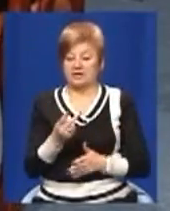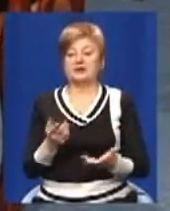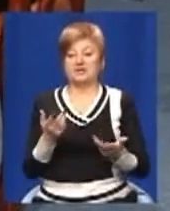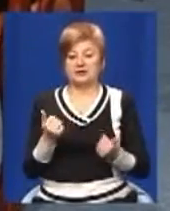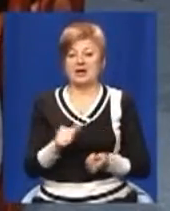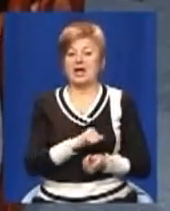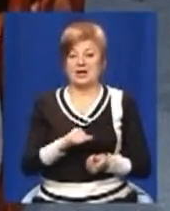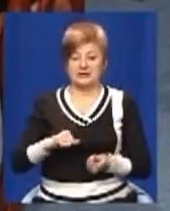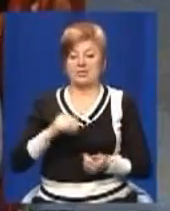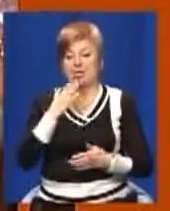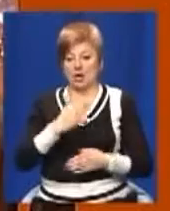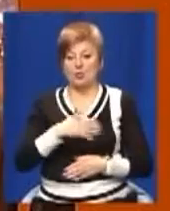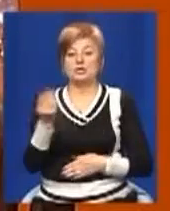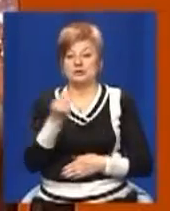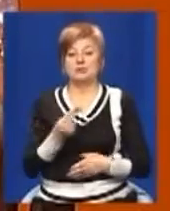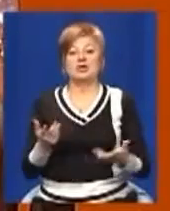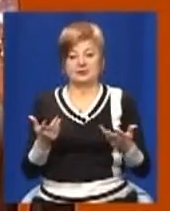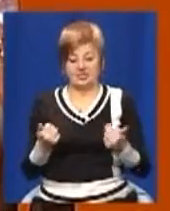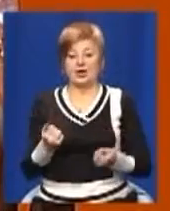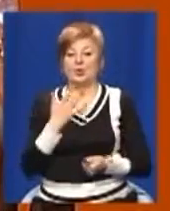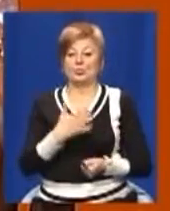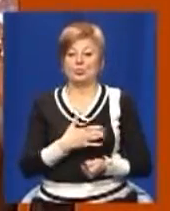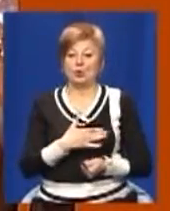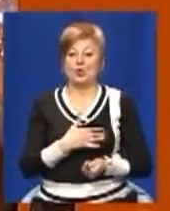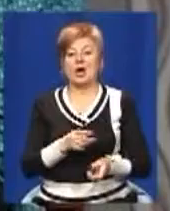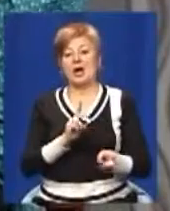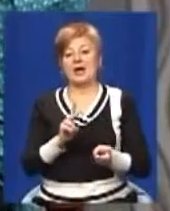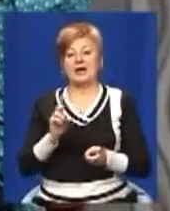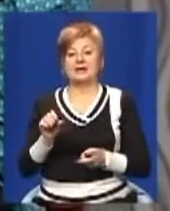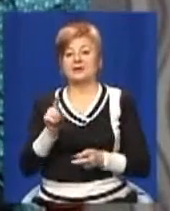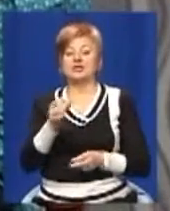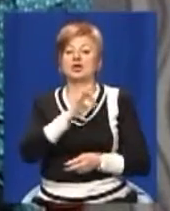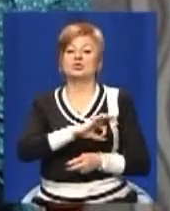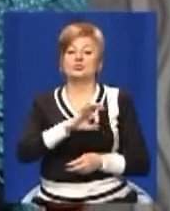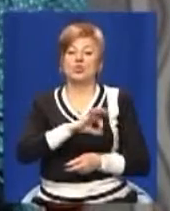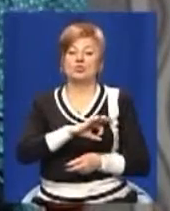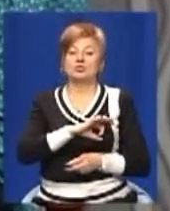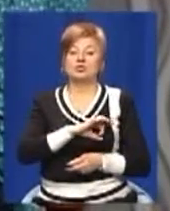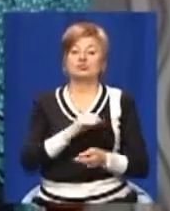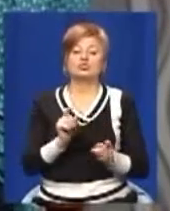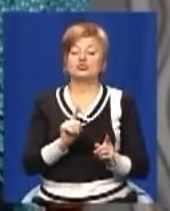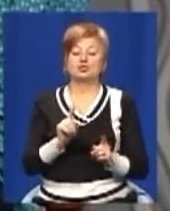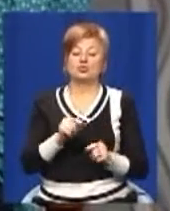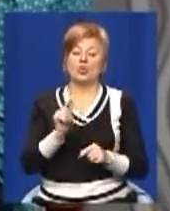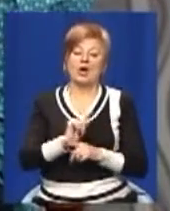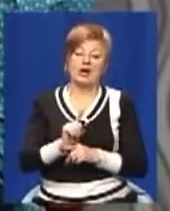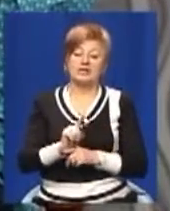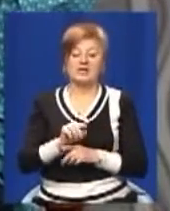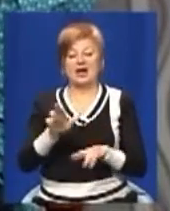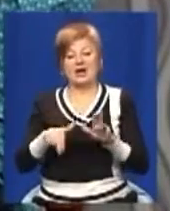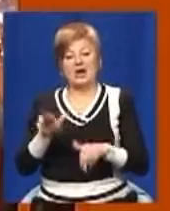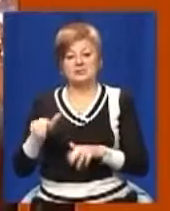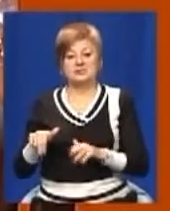Так. А сама полюбляєш малювати? Так, полюбляю. А які ти для цього використовуєш там прилади? Там олівець,